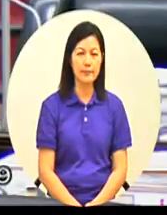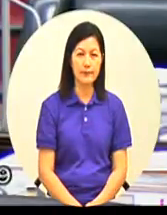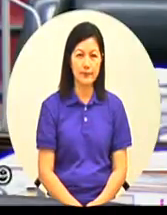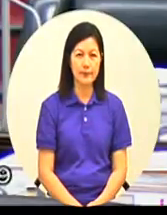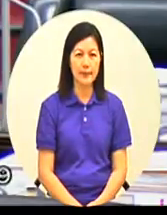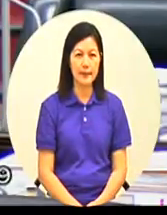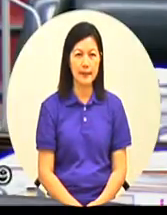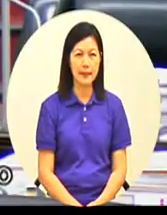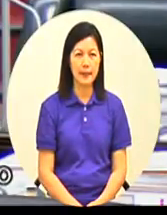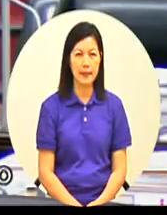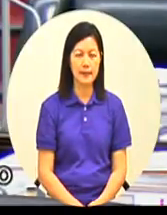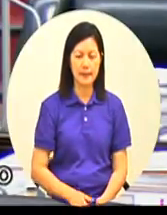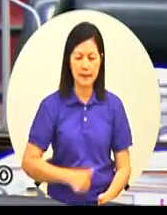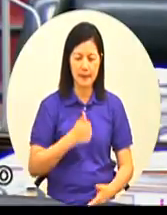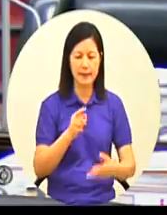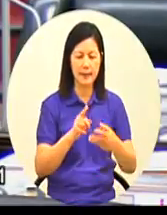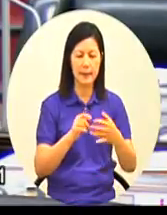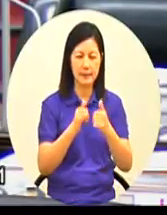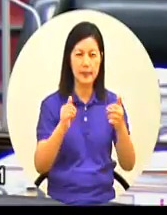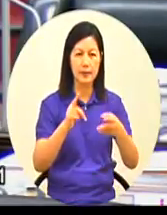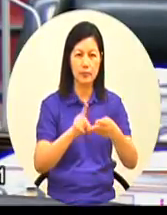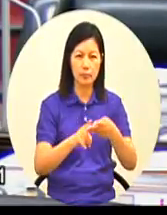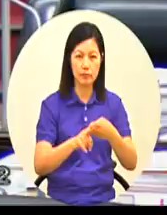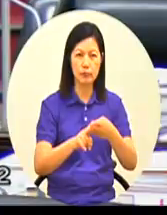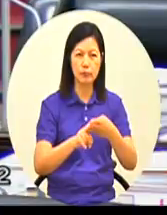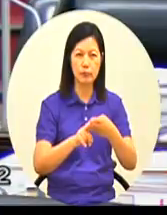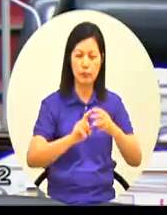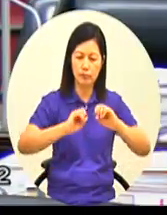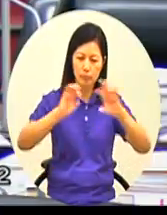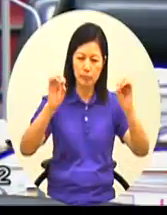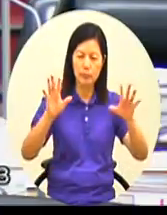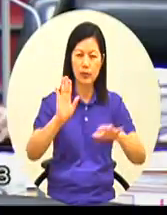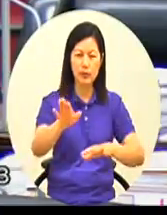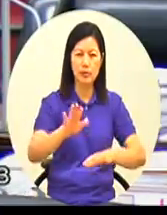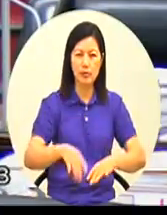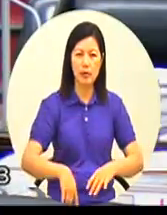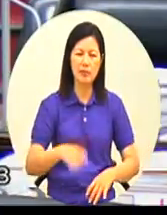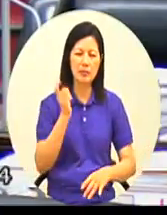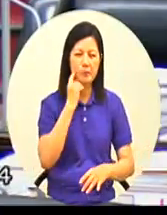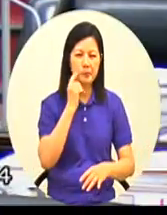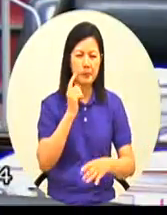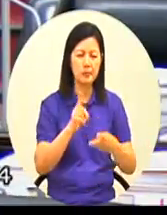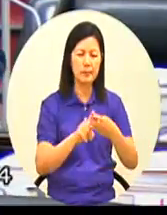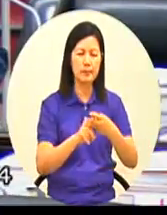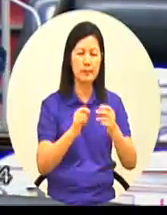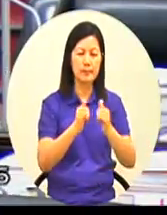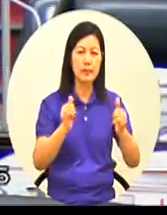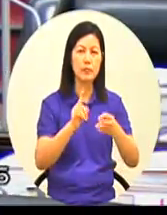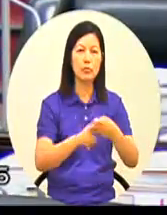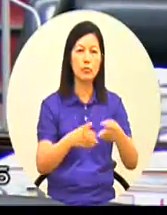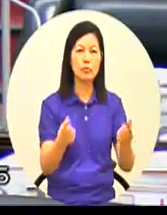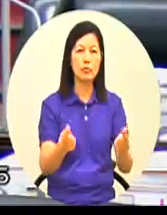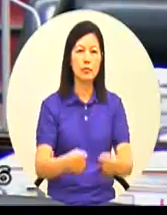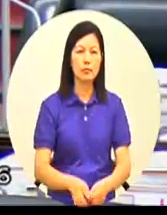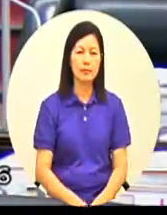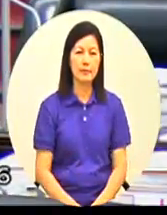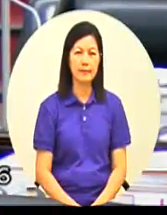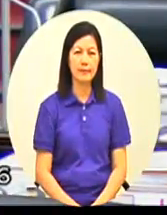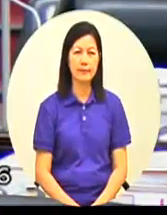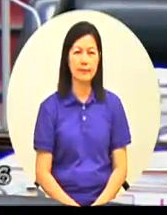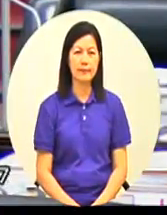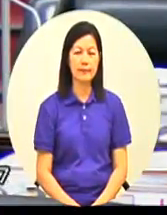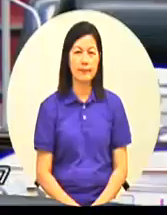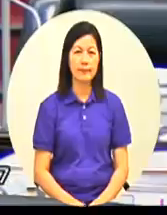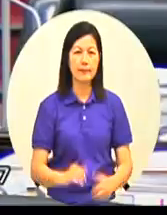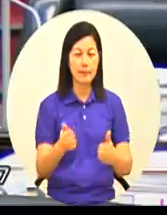实质民主的一个扛棒，好不好？招牌，不要人家觉得说我们是伪民主。因为从我们议会